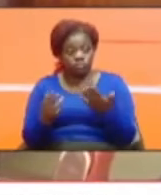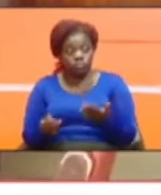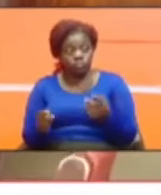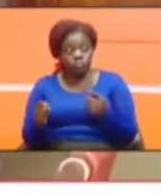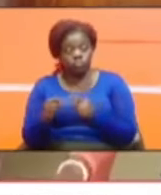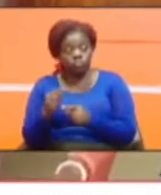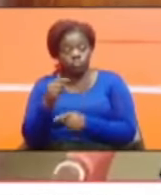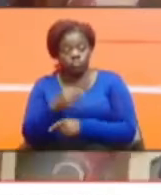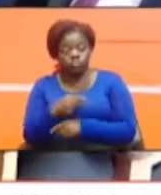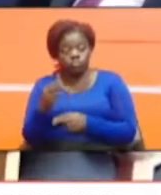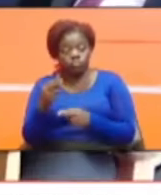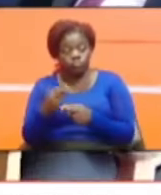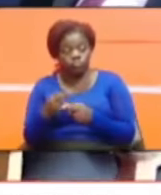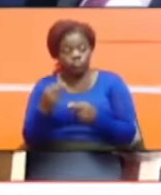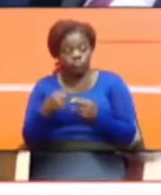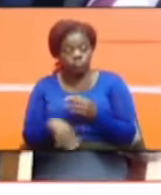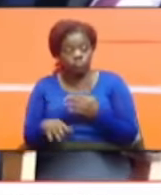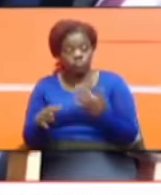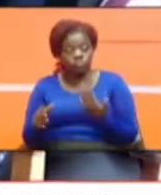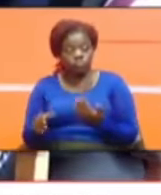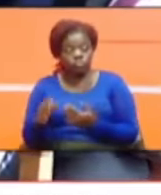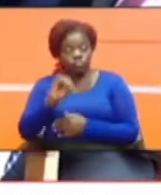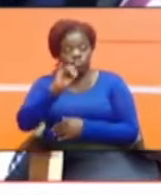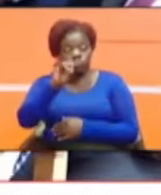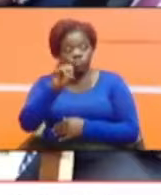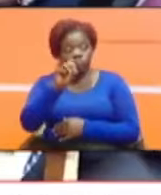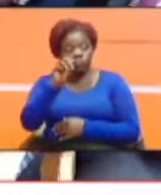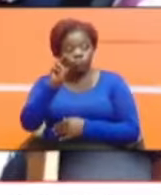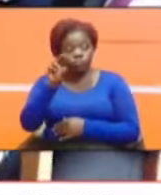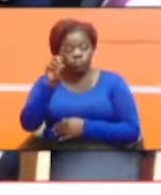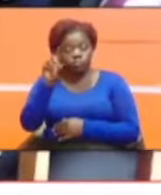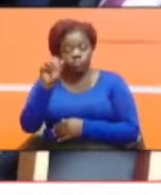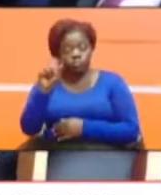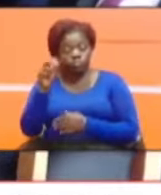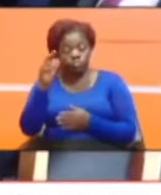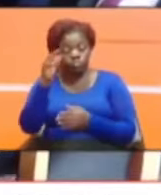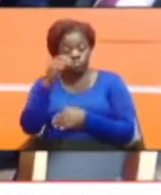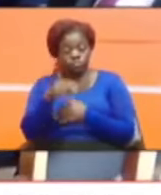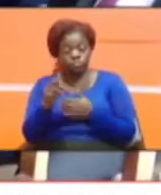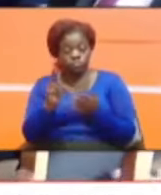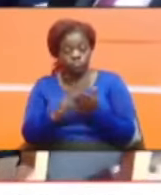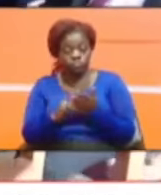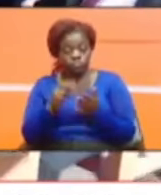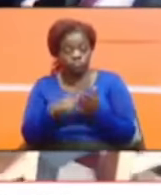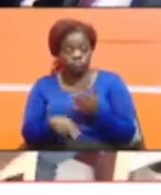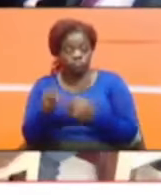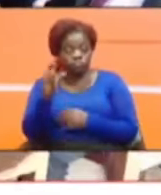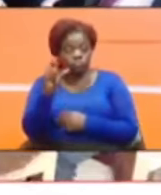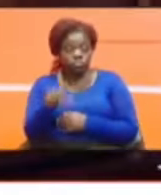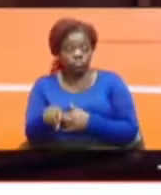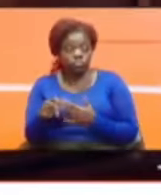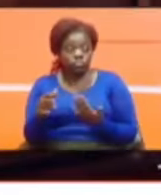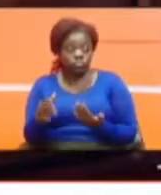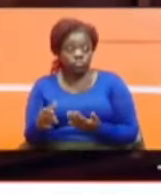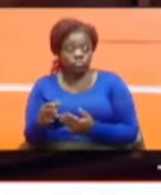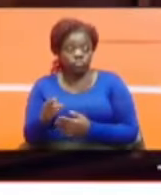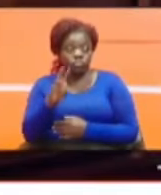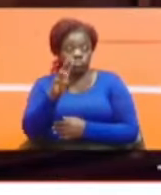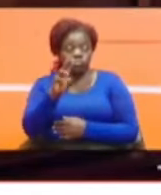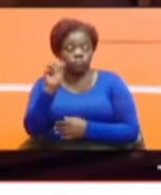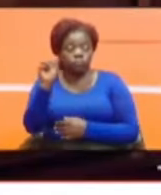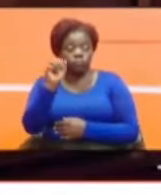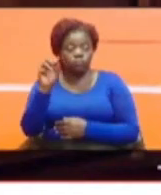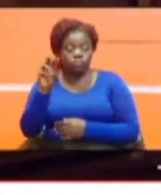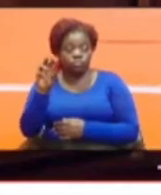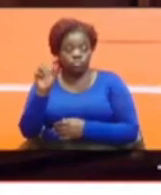ng'eno yali imanya Gabanula Jordan oluvannyuma gye yazuula nti y'omuvunaanwa waswa Israeli. Registered